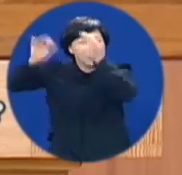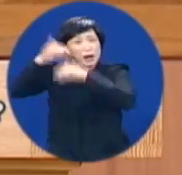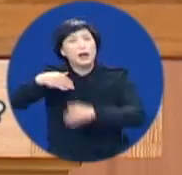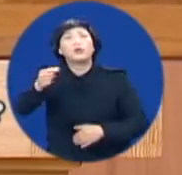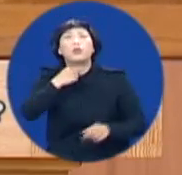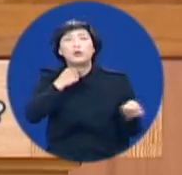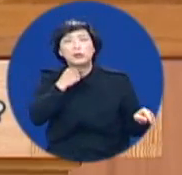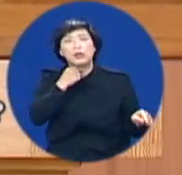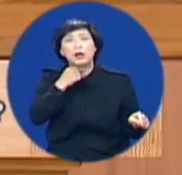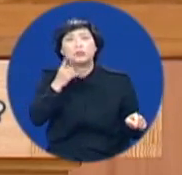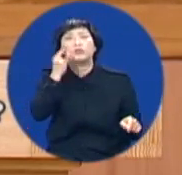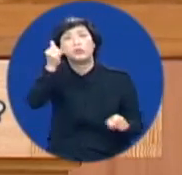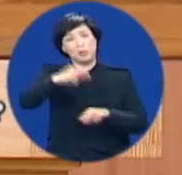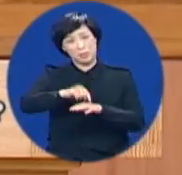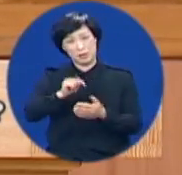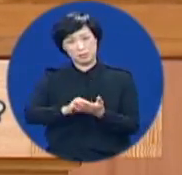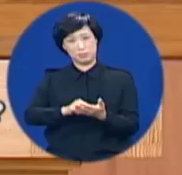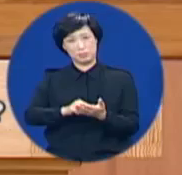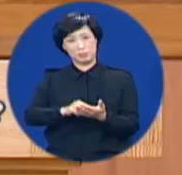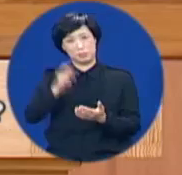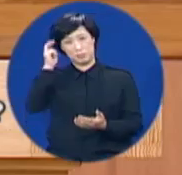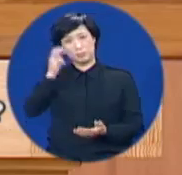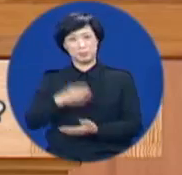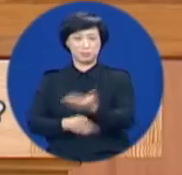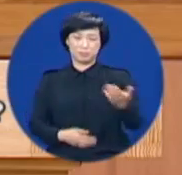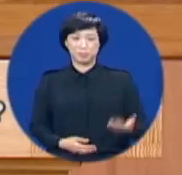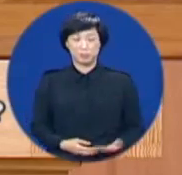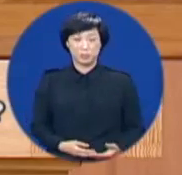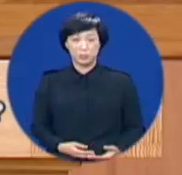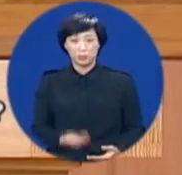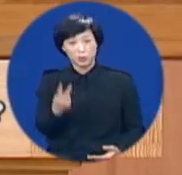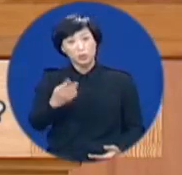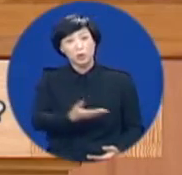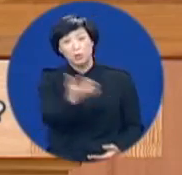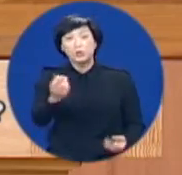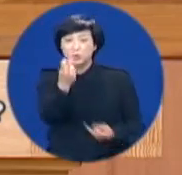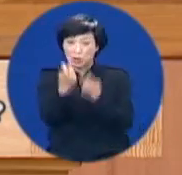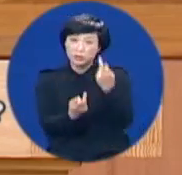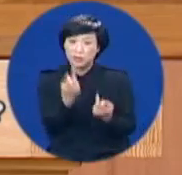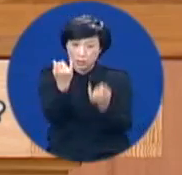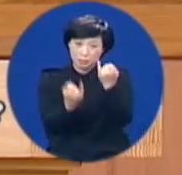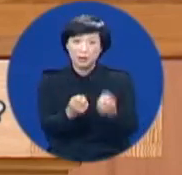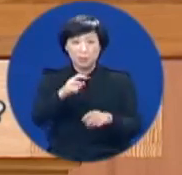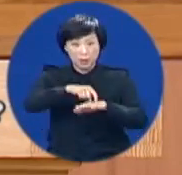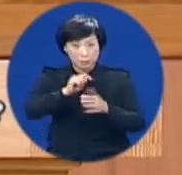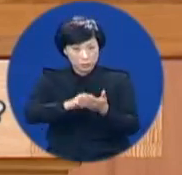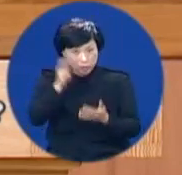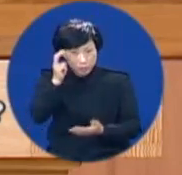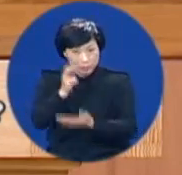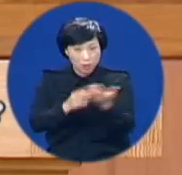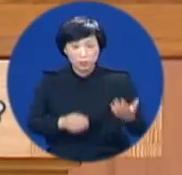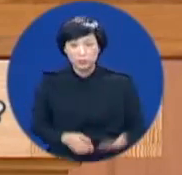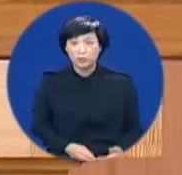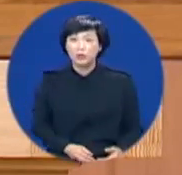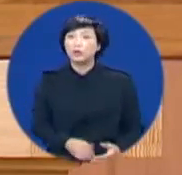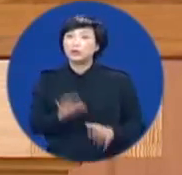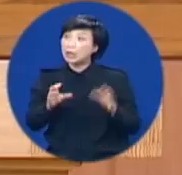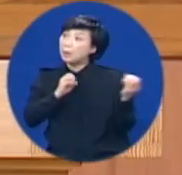바라는 것이 부모들의 마음이요, 형제들의 마음이요. 예, 이게 뭐라고